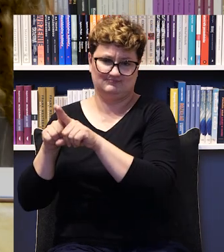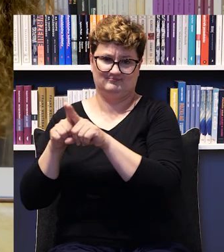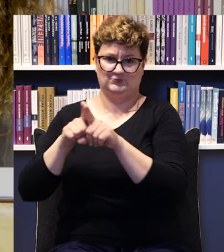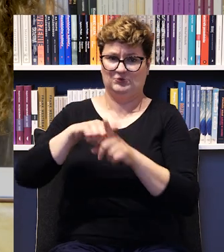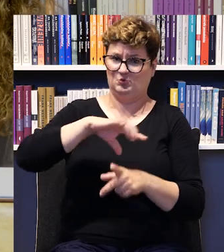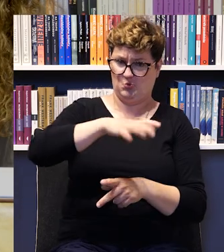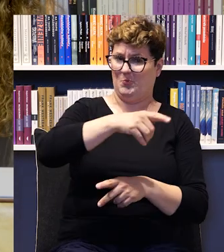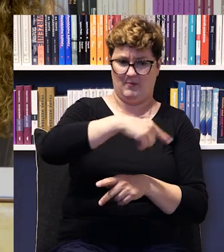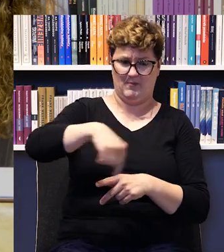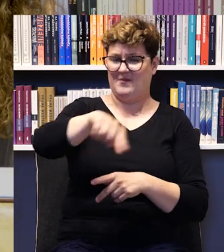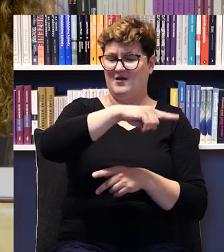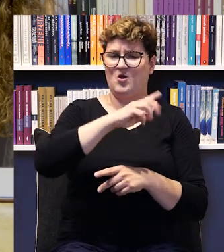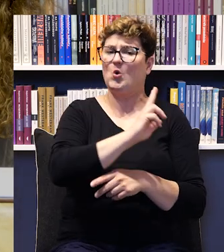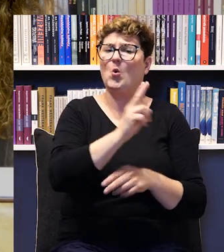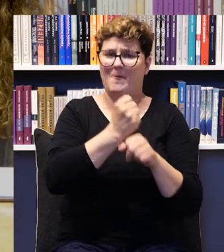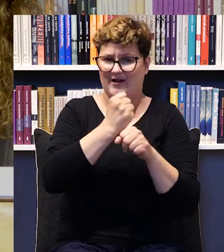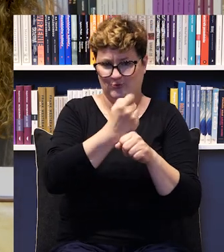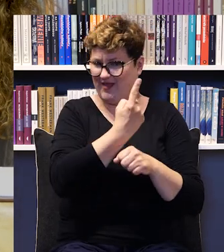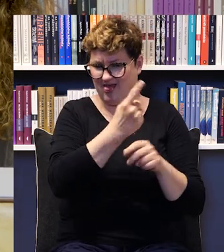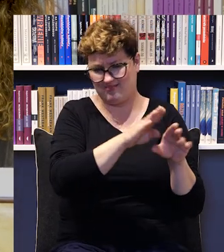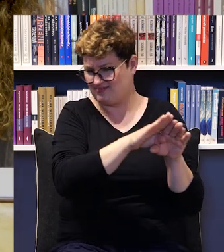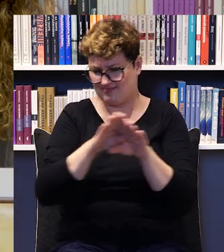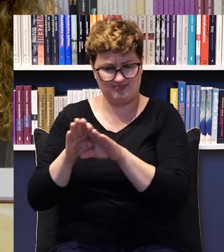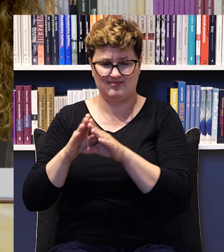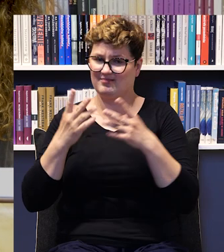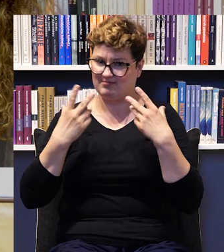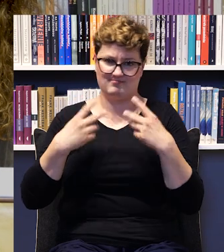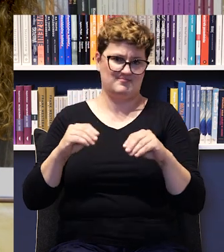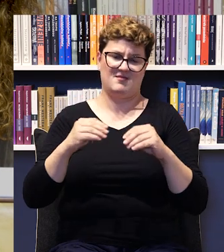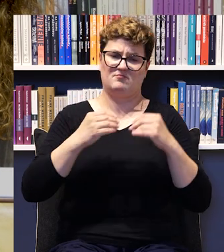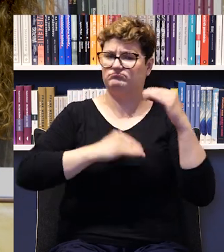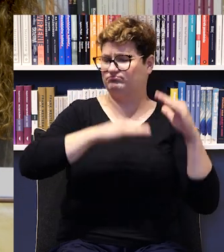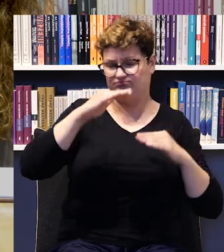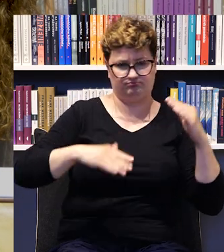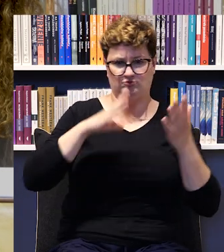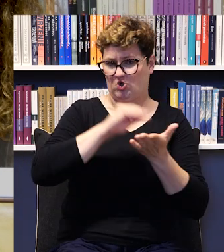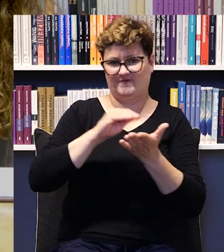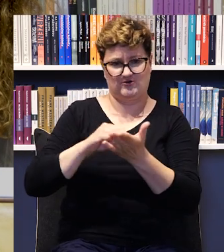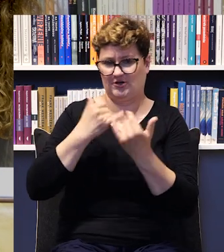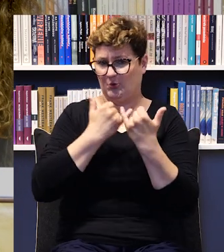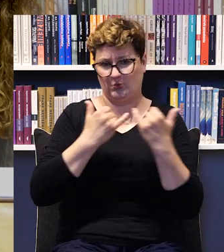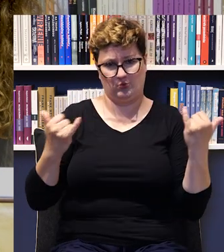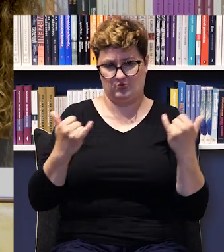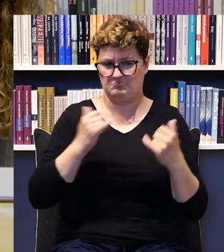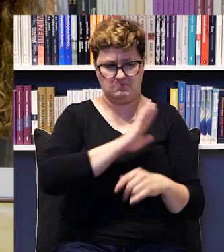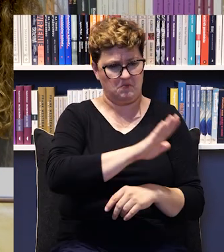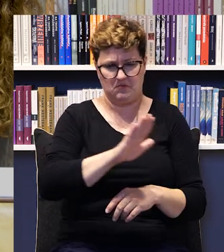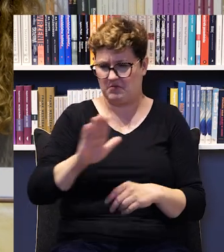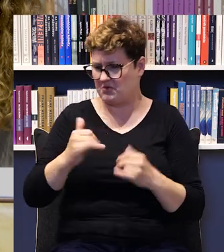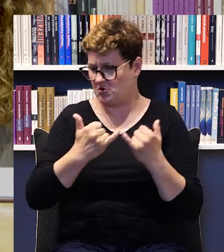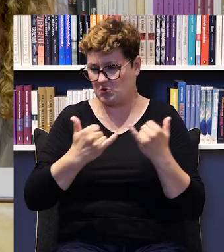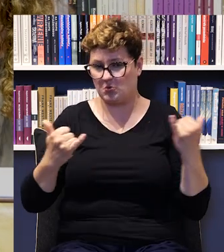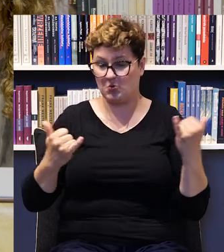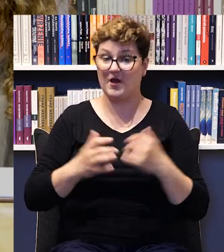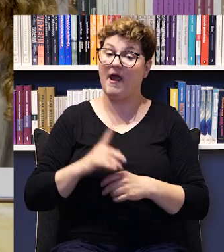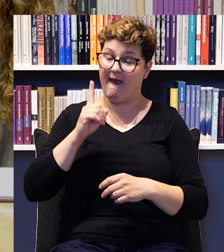niejednorodna przestrzeń, więc jakby też osoby na pewno mają bardzo, bardzo różne doświadczenia, no nie? I teraz jeśli chodzi o tę